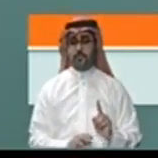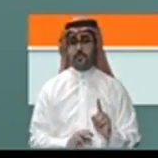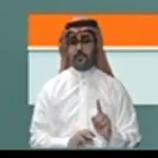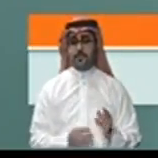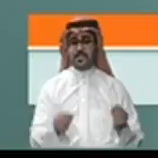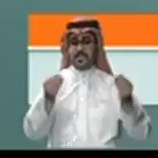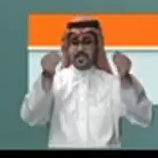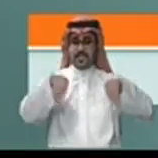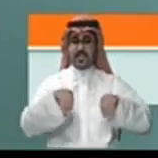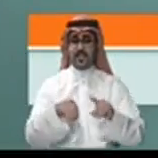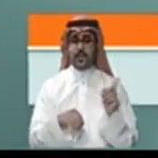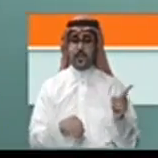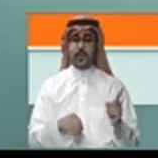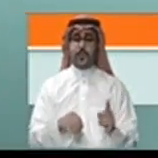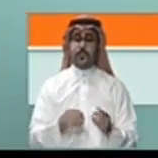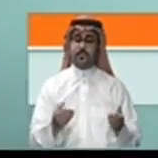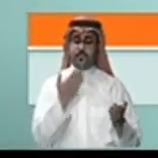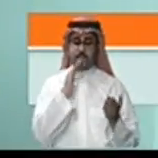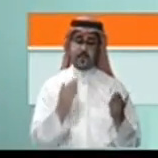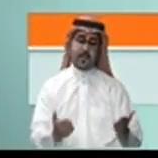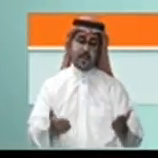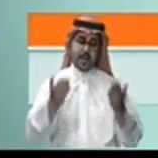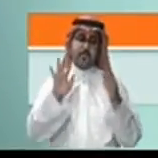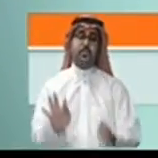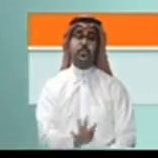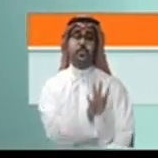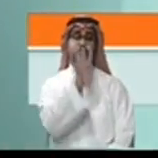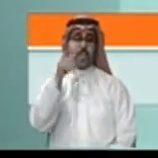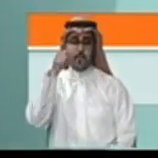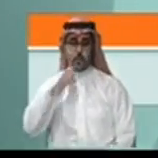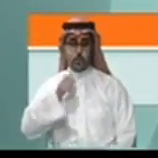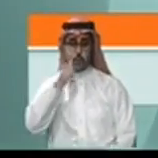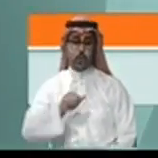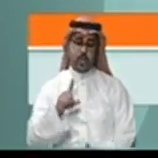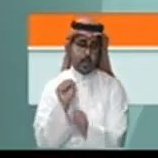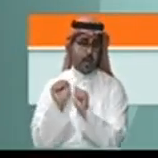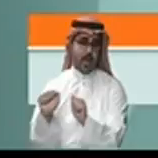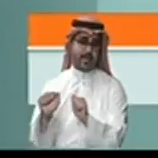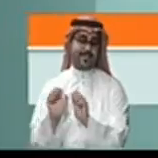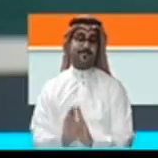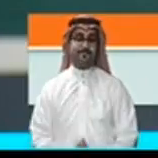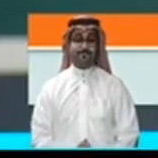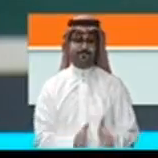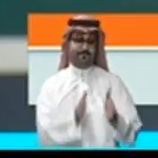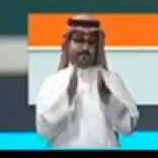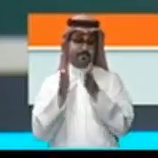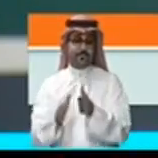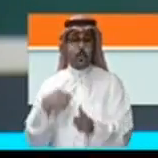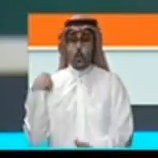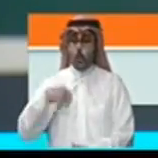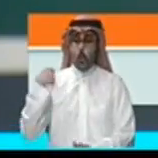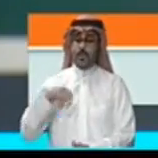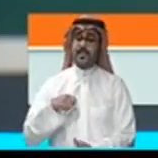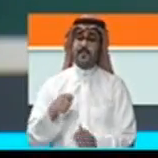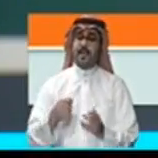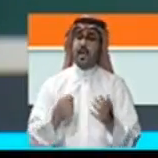التي يوليها لأبناء الشعب السوداني الشقيق. معالي الوزير، ذكرت أن العدد وصل